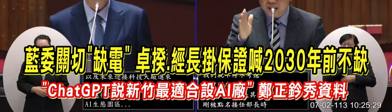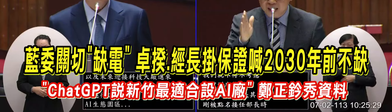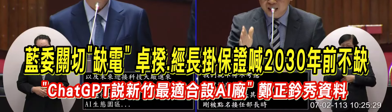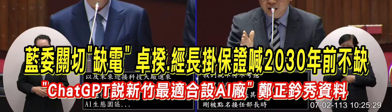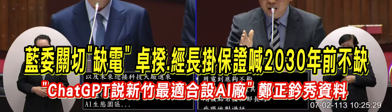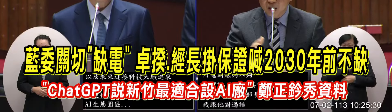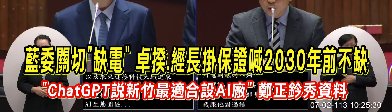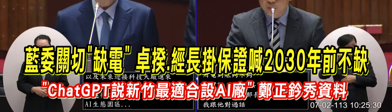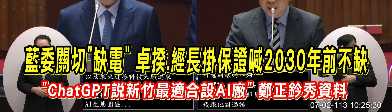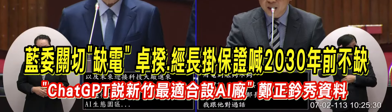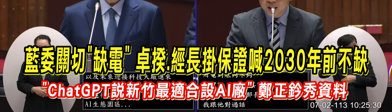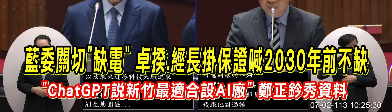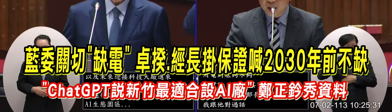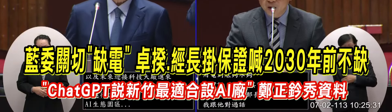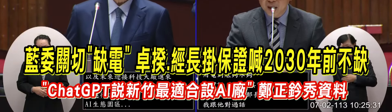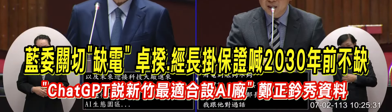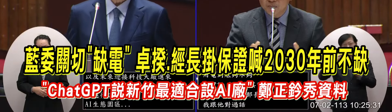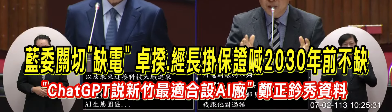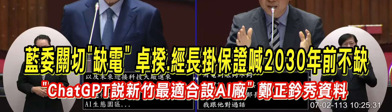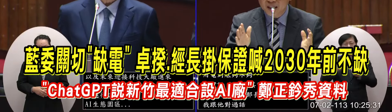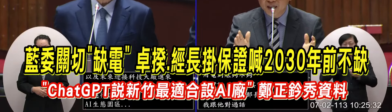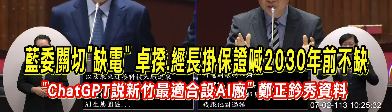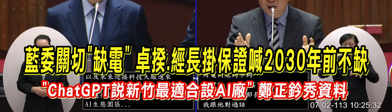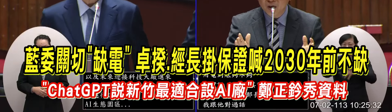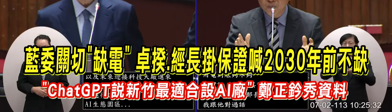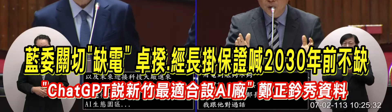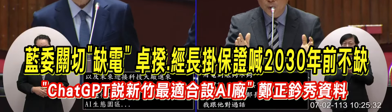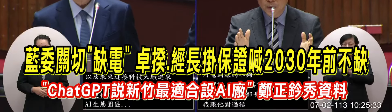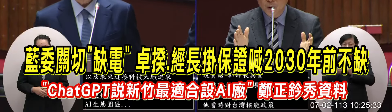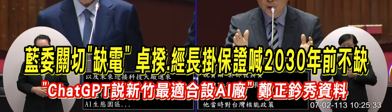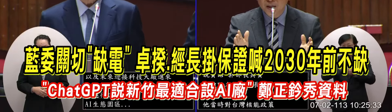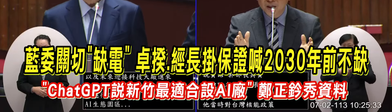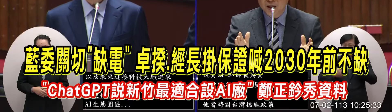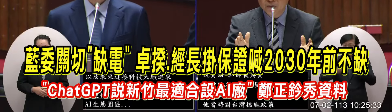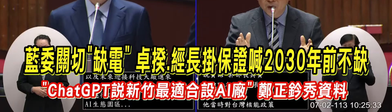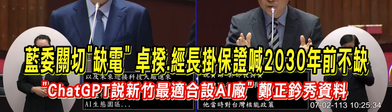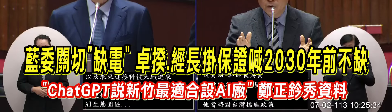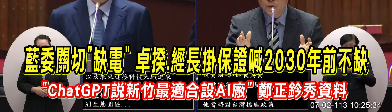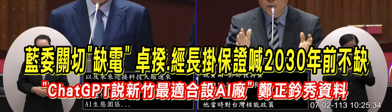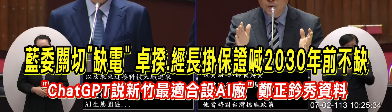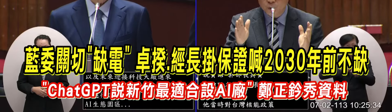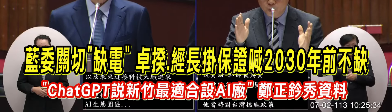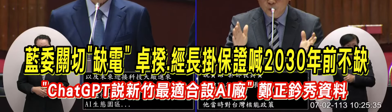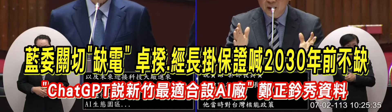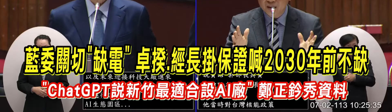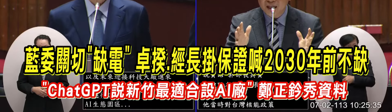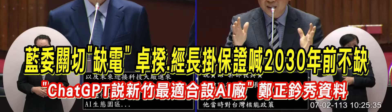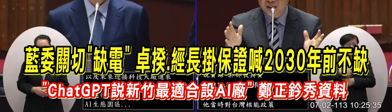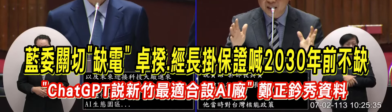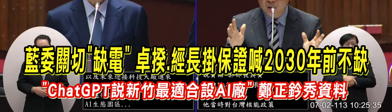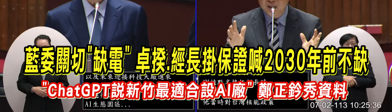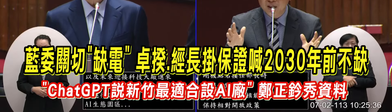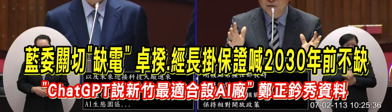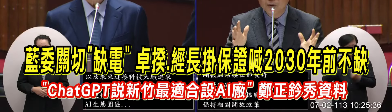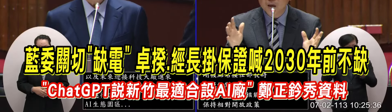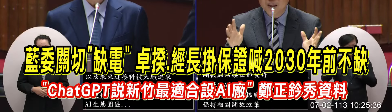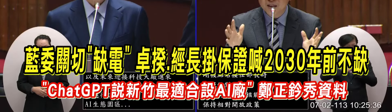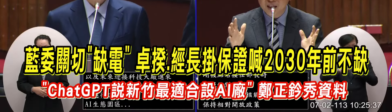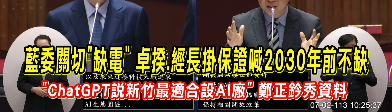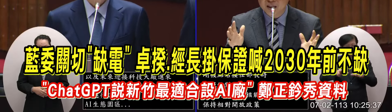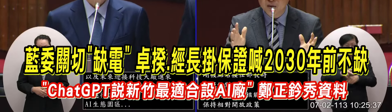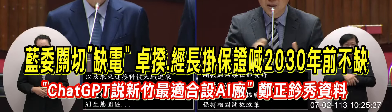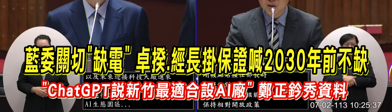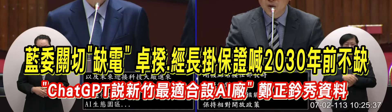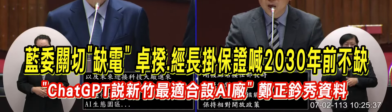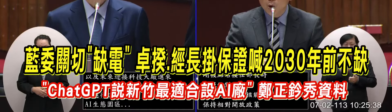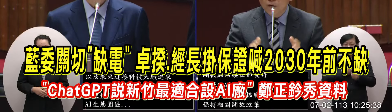到了童子贤哈，我们的环境变迁哈委员会的副主委哈，这样的一个角色，副召